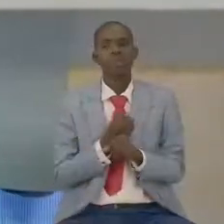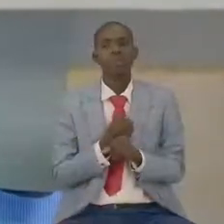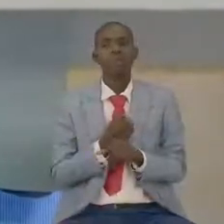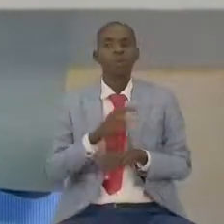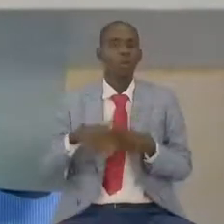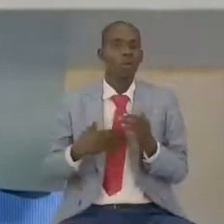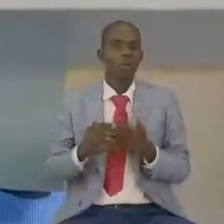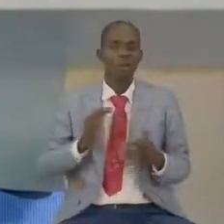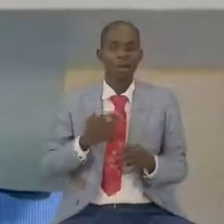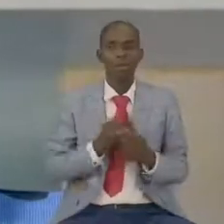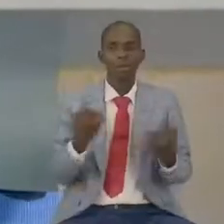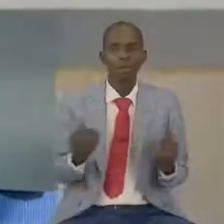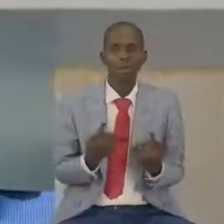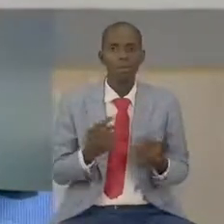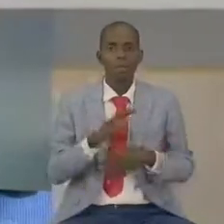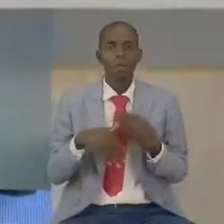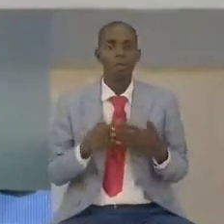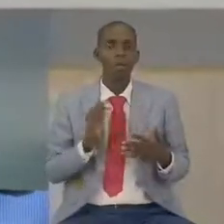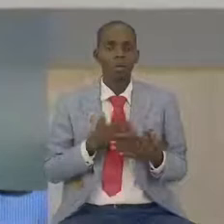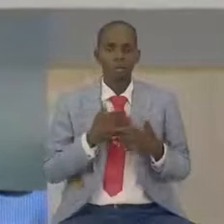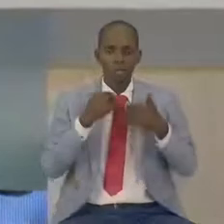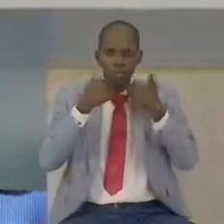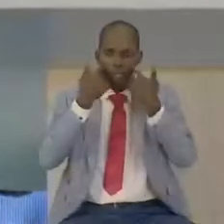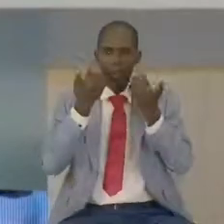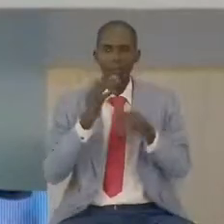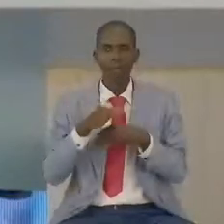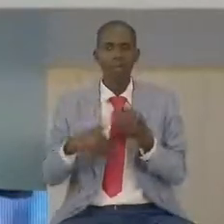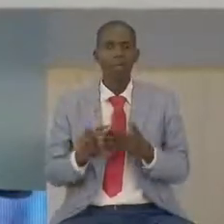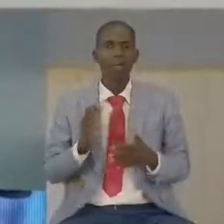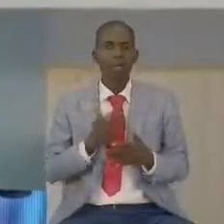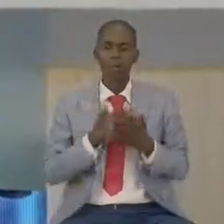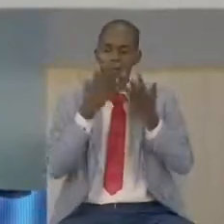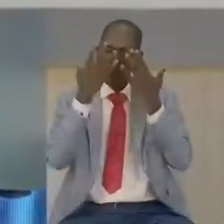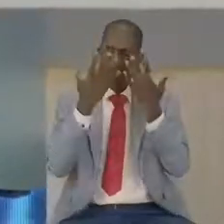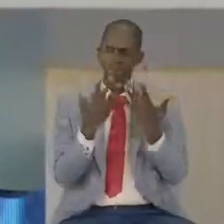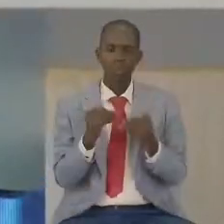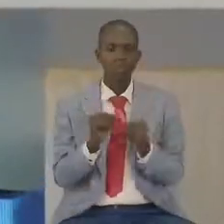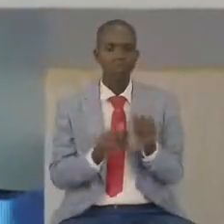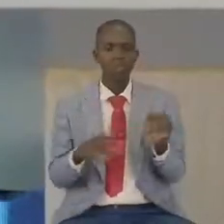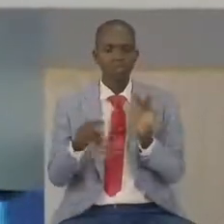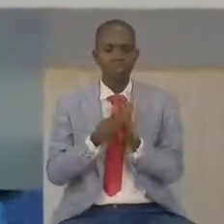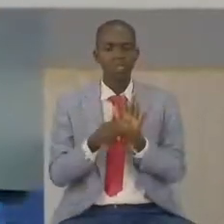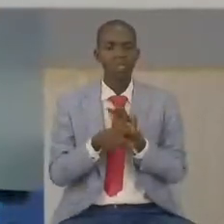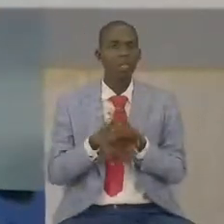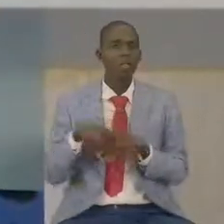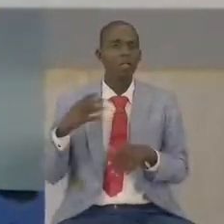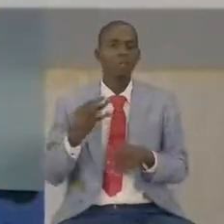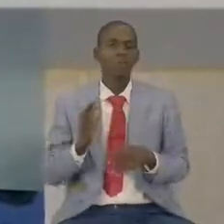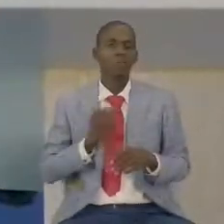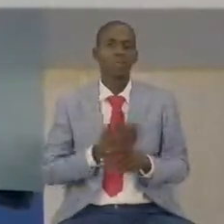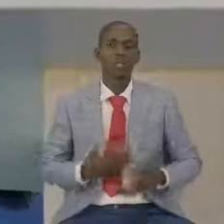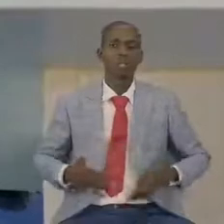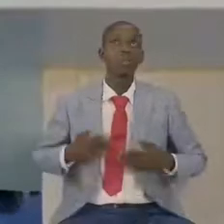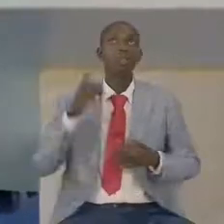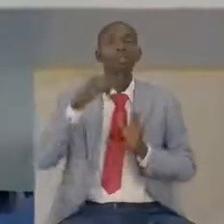péchés, toutes nos hontes, nos chagrins, il a porté tout ce qui est négatif de nos vies. Il